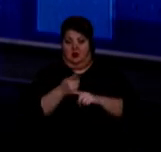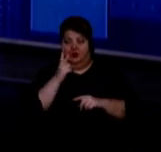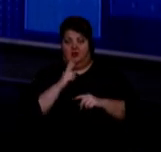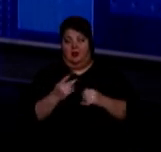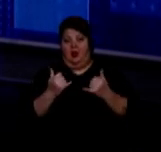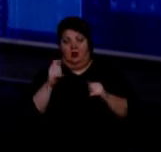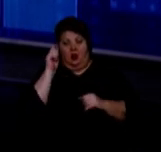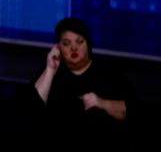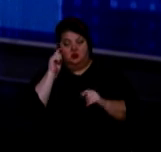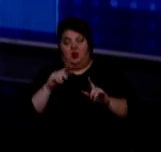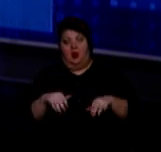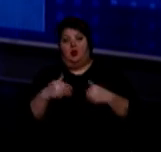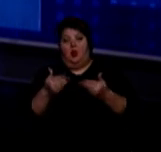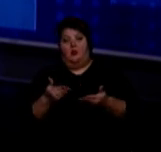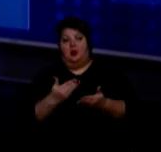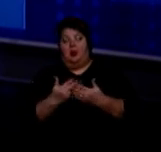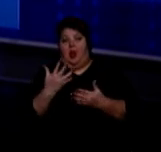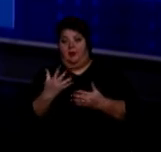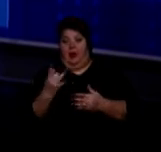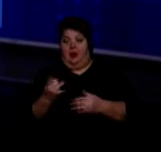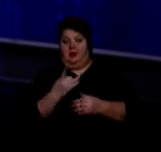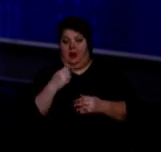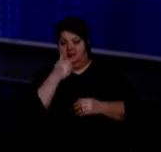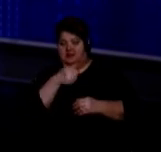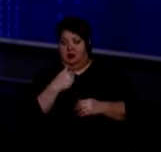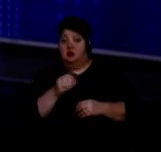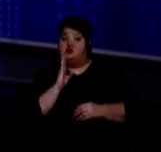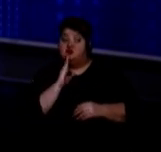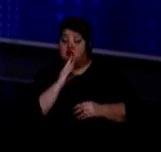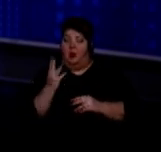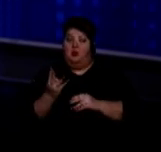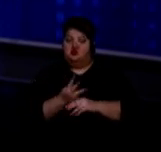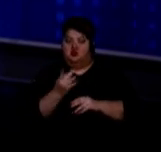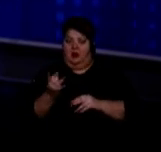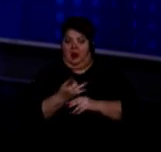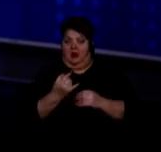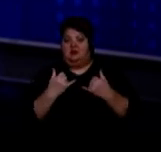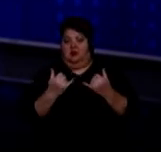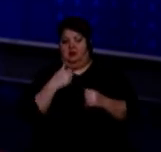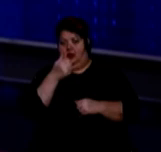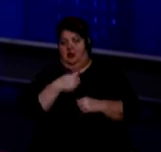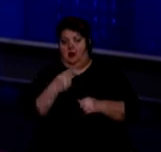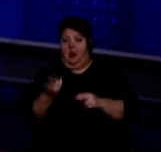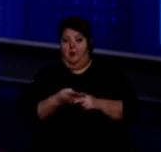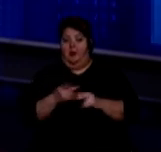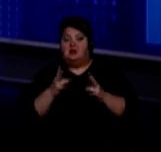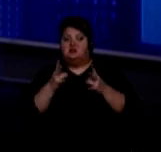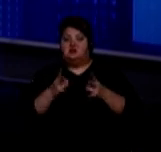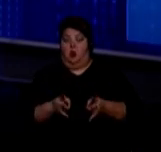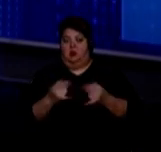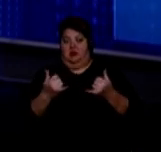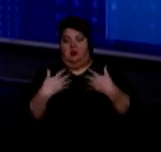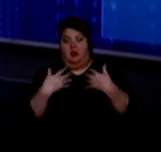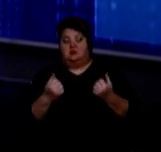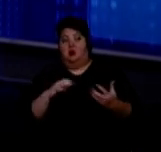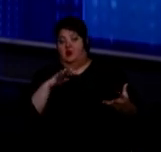для чоловіків рекомендовано 5 разів на рік, жінкам 4 рази на рік. Це без шкоди для здоров'я. Загальна